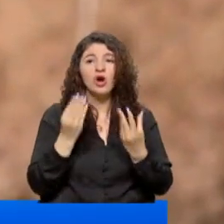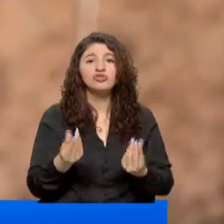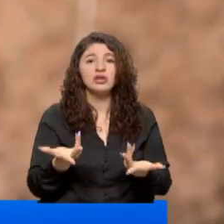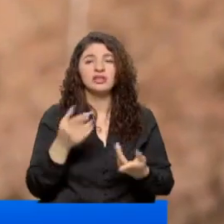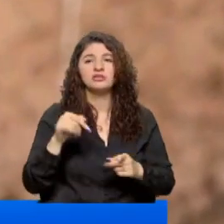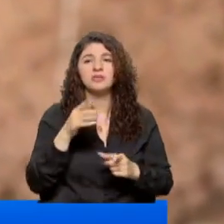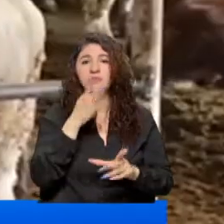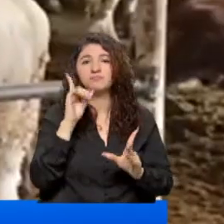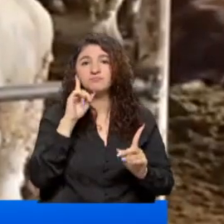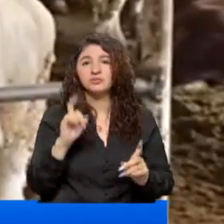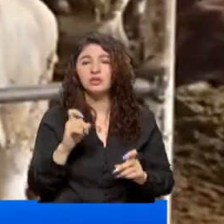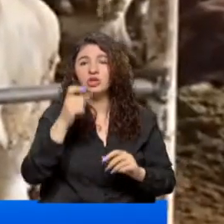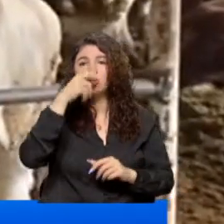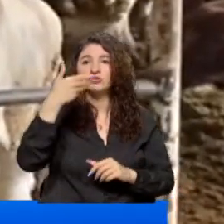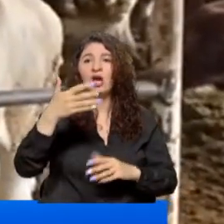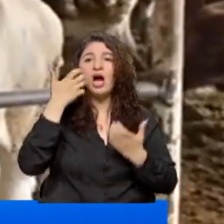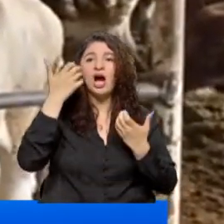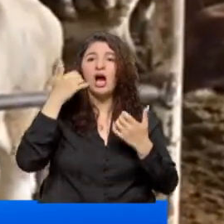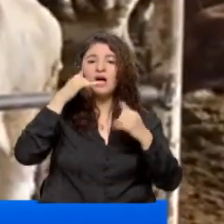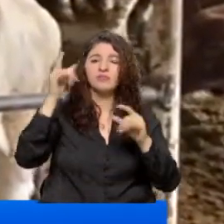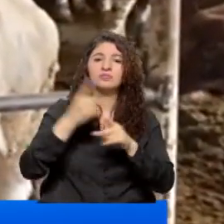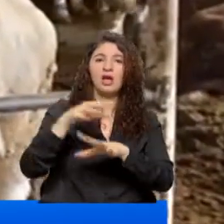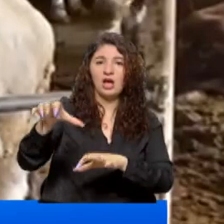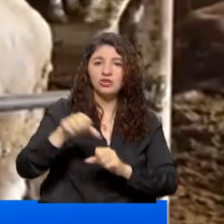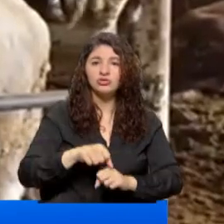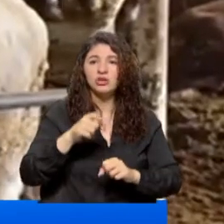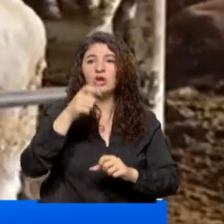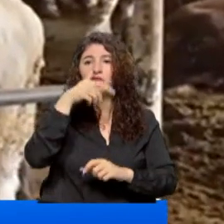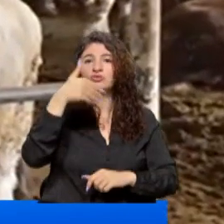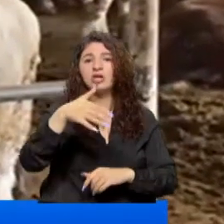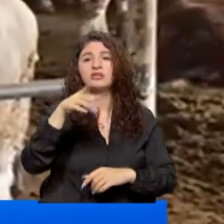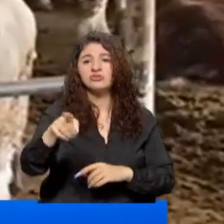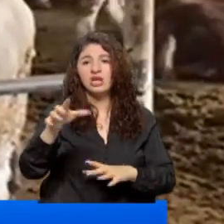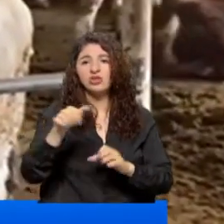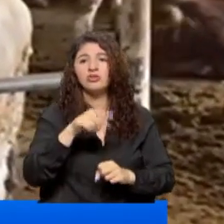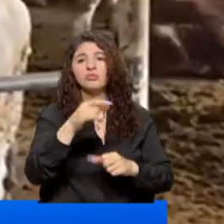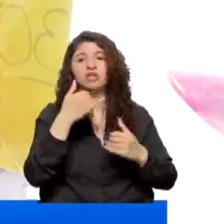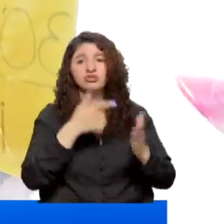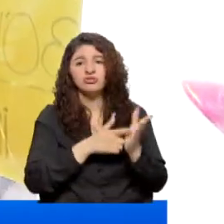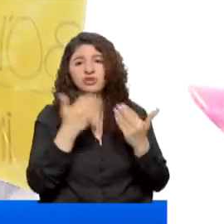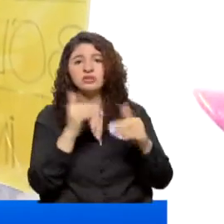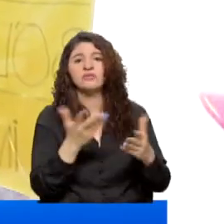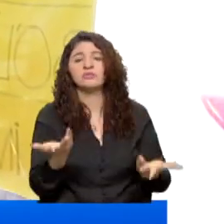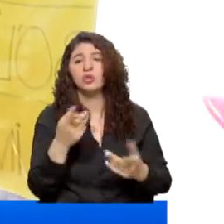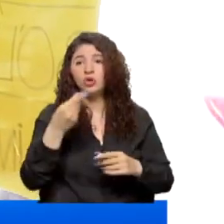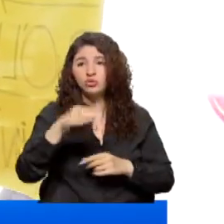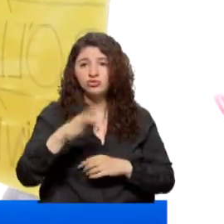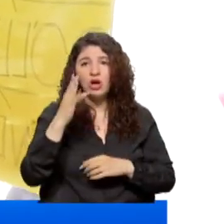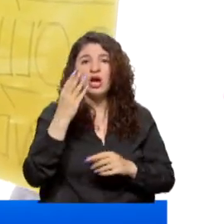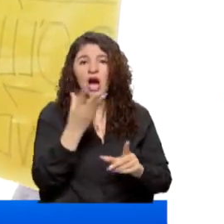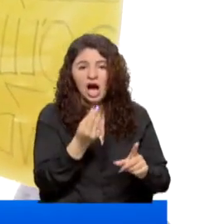olacaksa Şimdilik bilinmiyor getirecekler ve yurt dışından getireceğim burada çocuklar